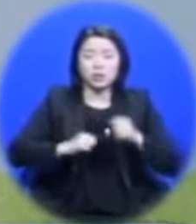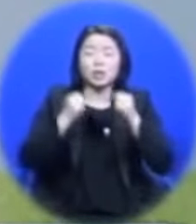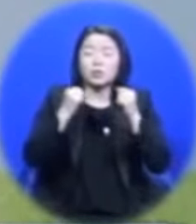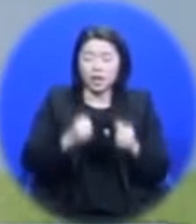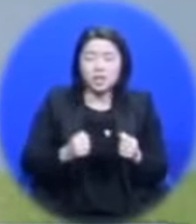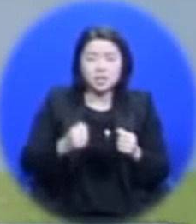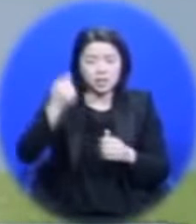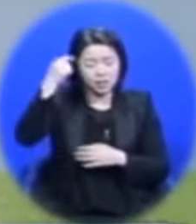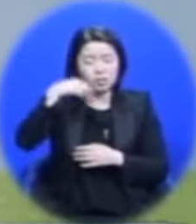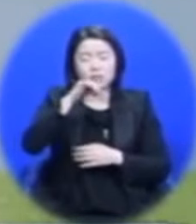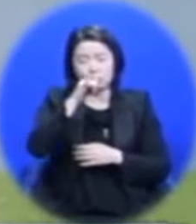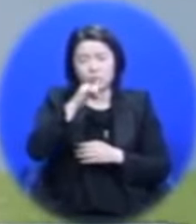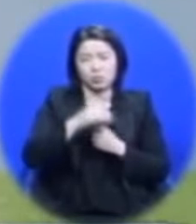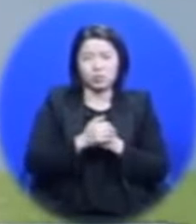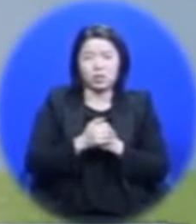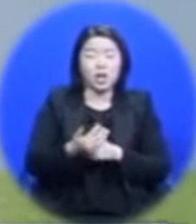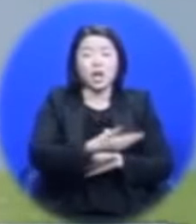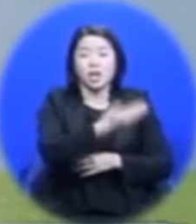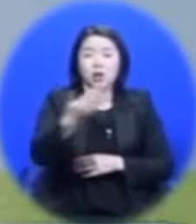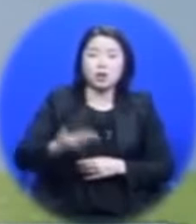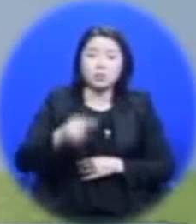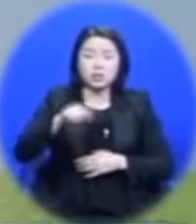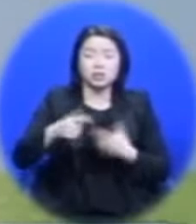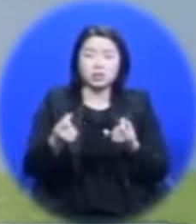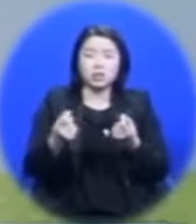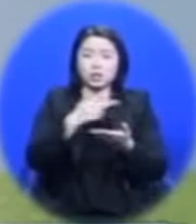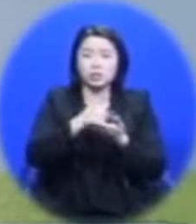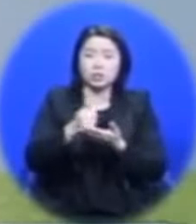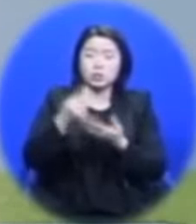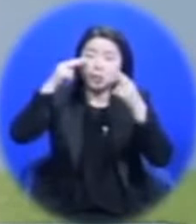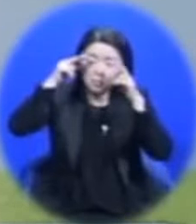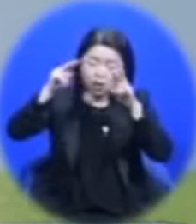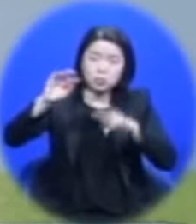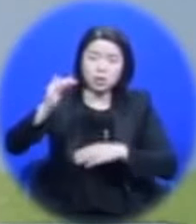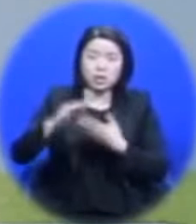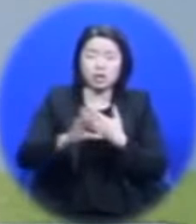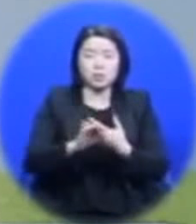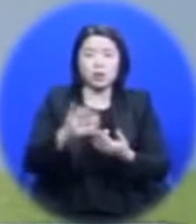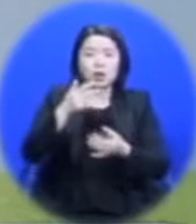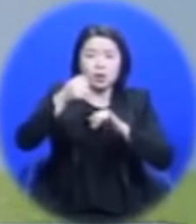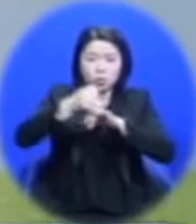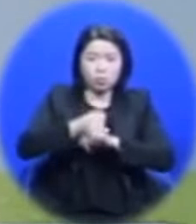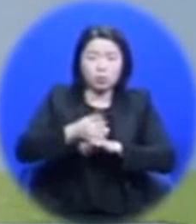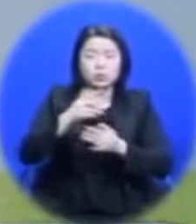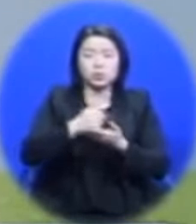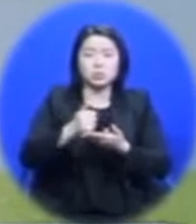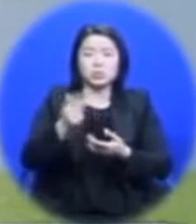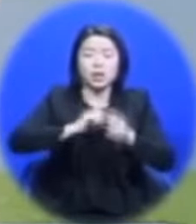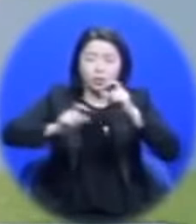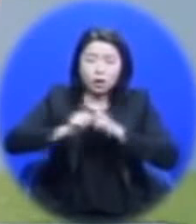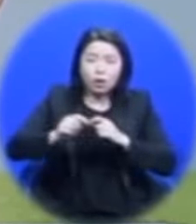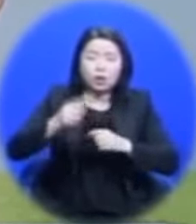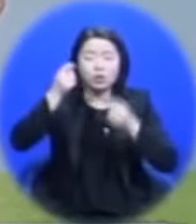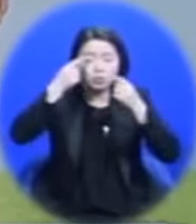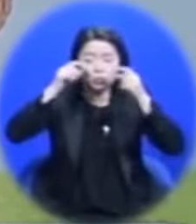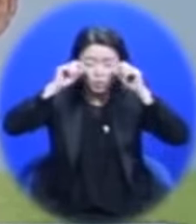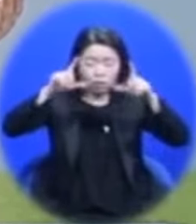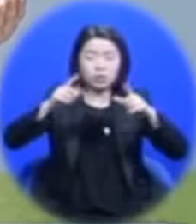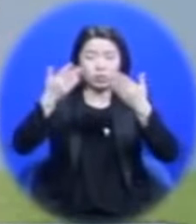계시네. 여러분이 그렇게 주님을 바라보게 되면 반드시 주님은 여러분에게 더 눈을